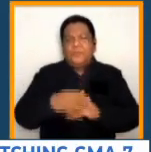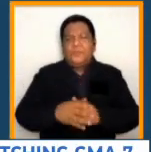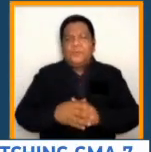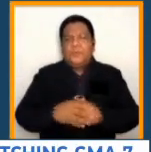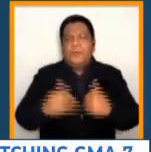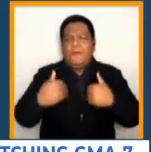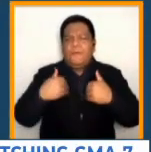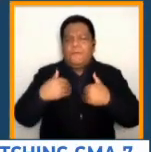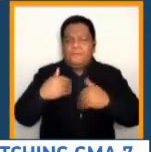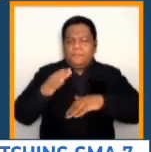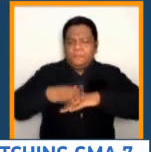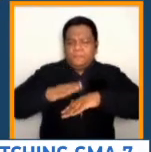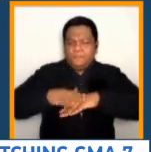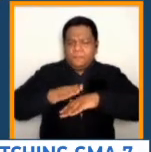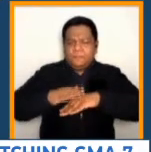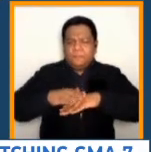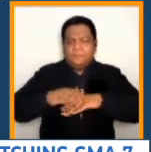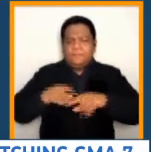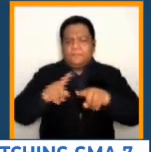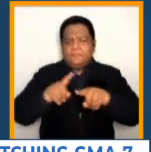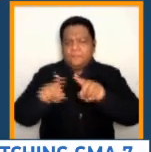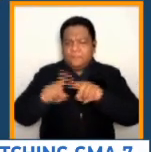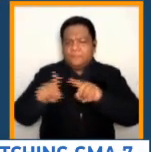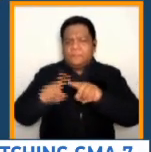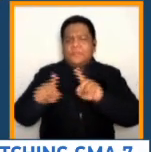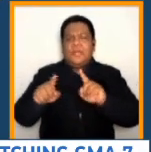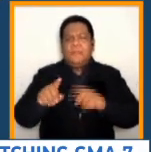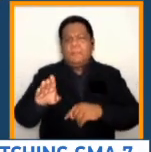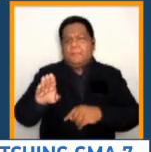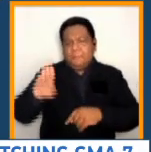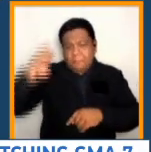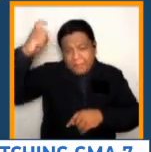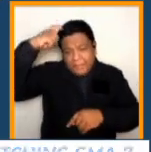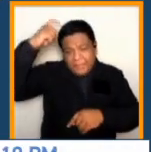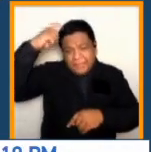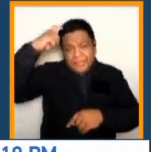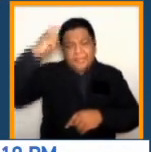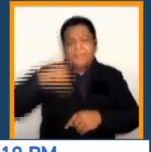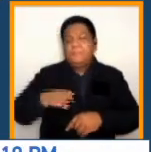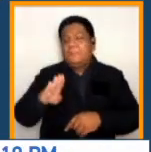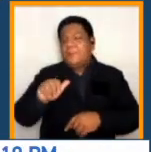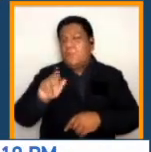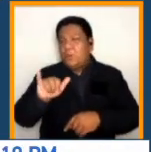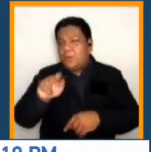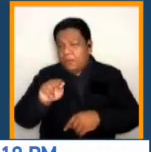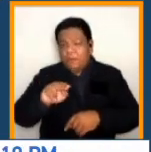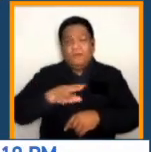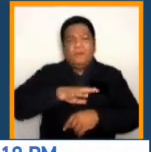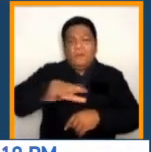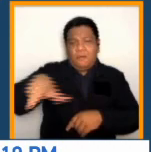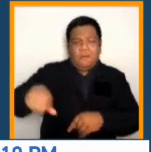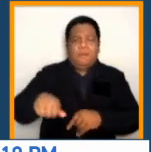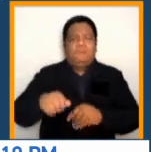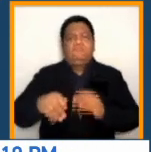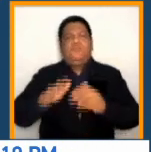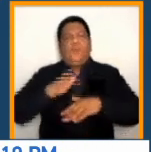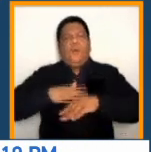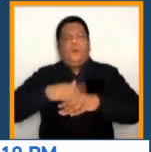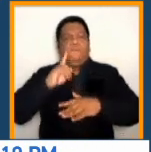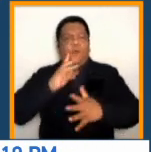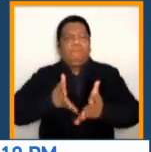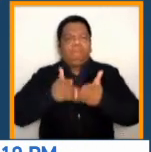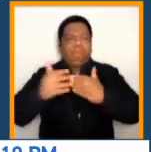Ilocos Norte, Batanes at Northern Coast ng Cagayan, kasama na po ang mga isla ng Babuyan. Buong araw na mauulanin